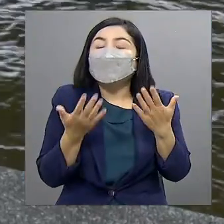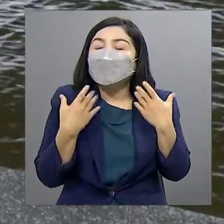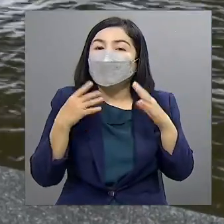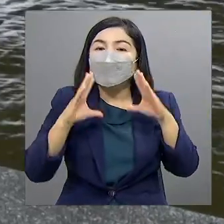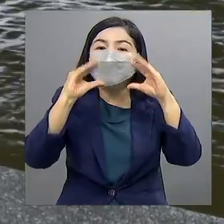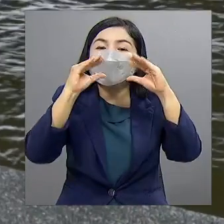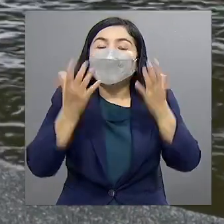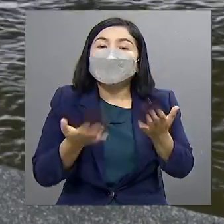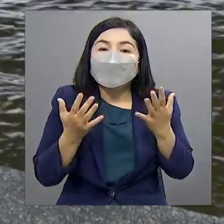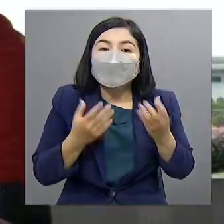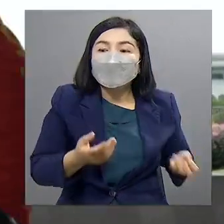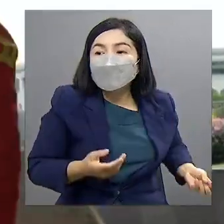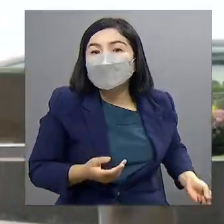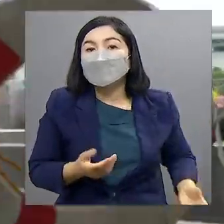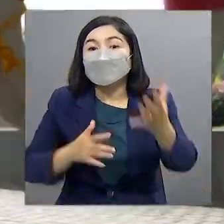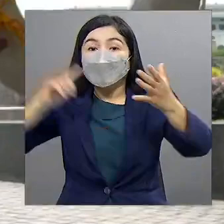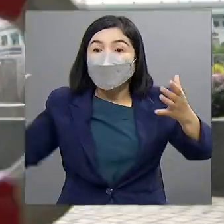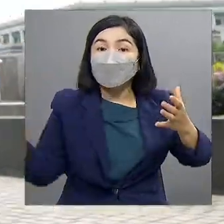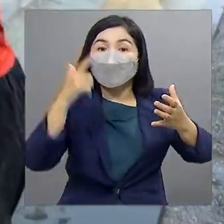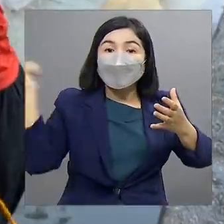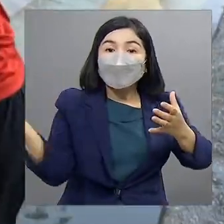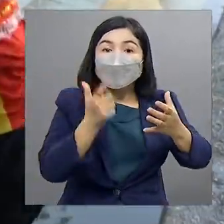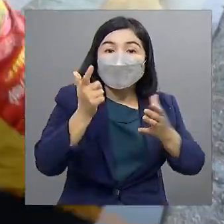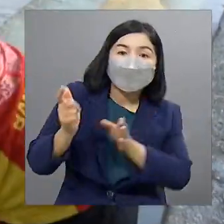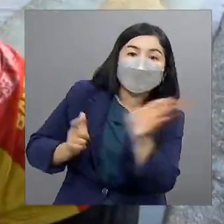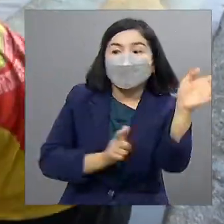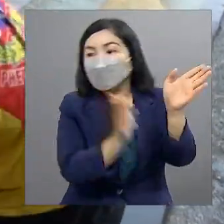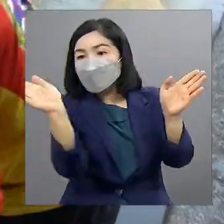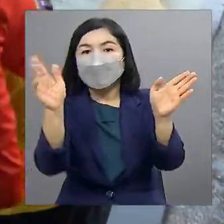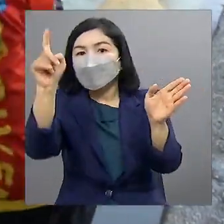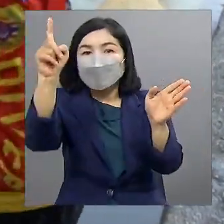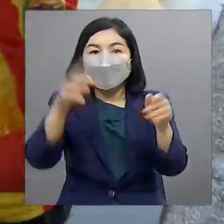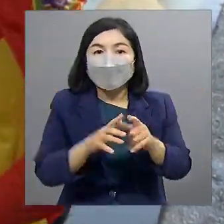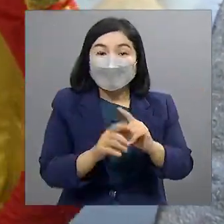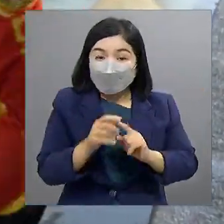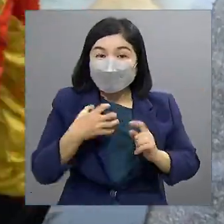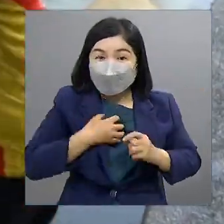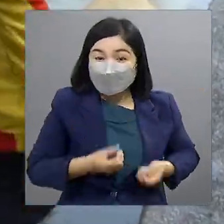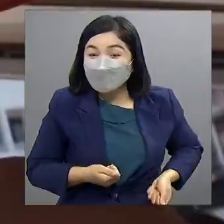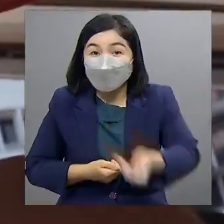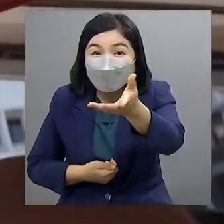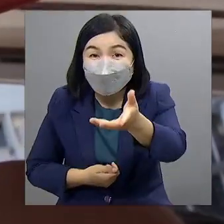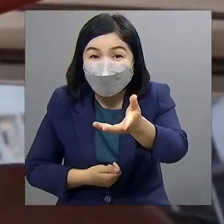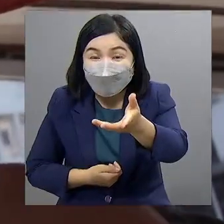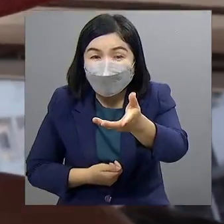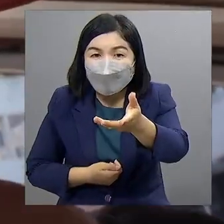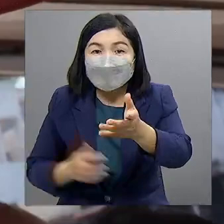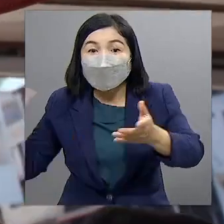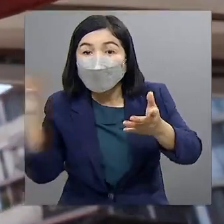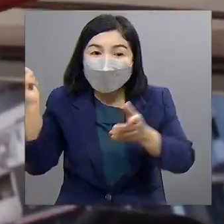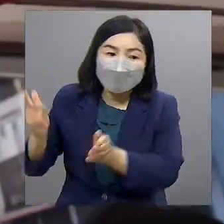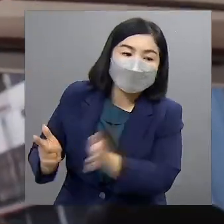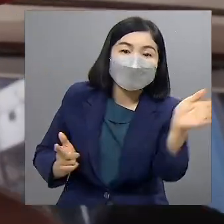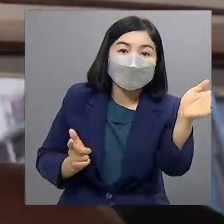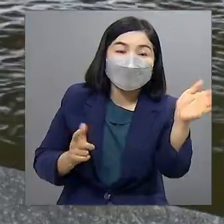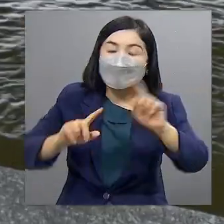โยนในพื้นที่ที่มีลมแรงๆทิศทางมันจะควบคุมไม่ได้ ไม่ได้ไปตามที่ใจเราต้องการ ใช่ครับถ้าในเรือเขาจะมีอีกแบบนึงที่ทำด้วยไฟเ